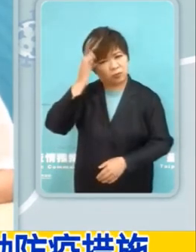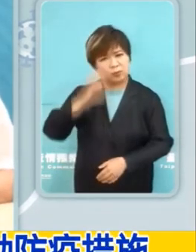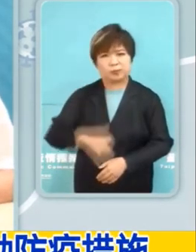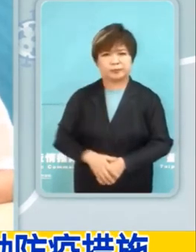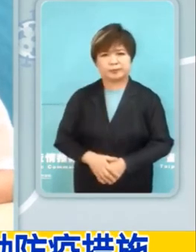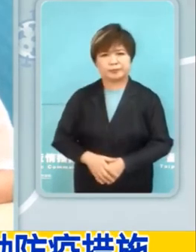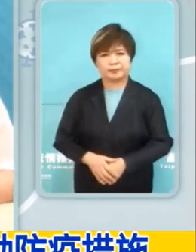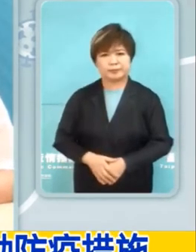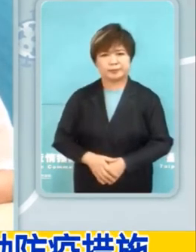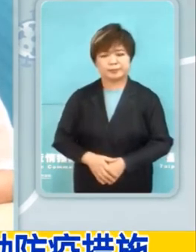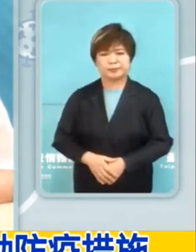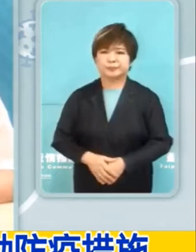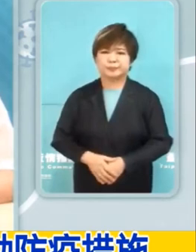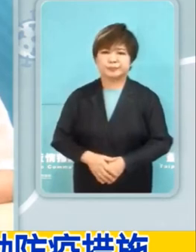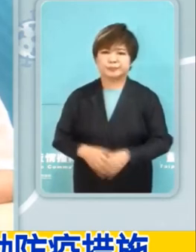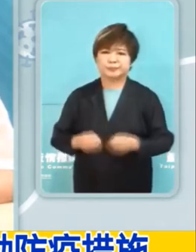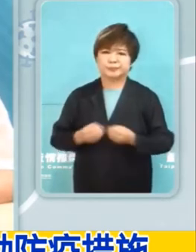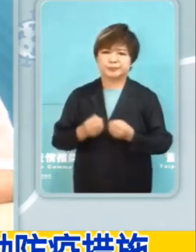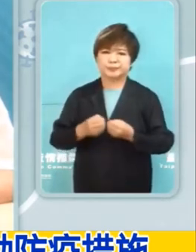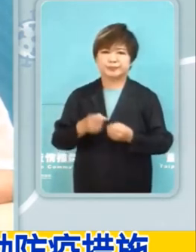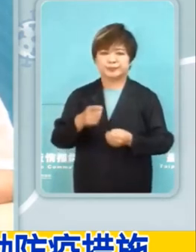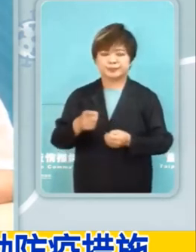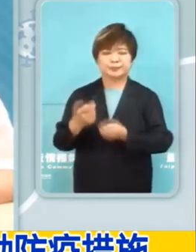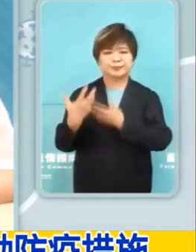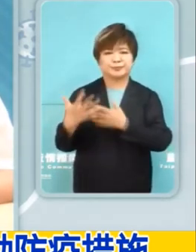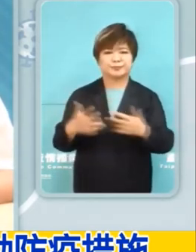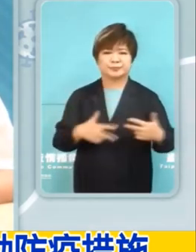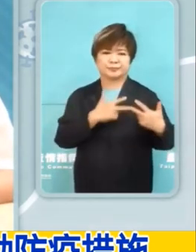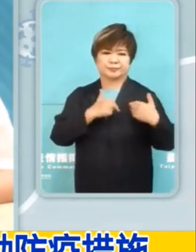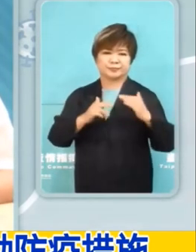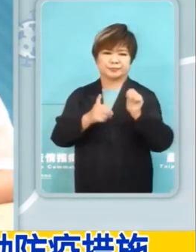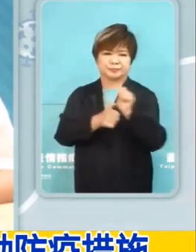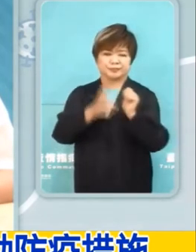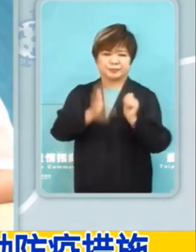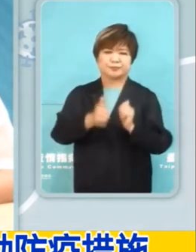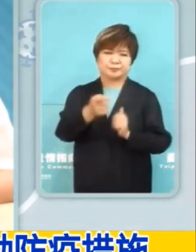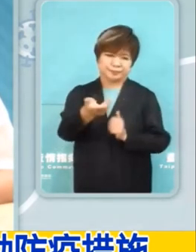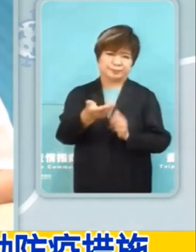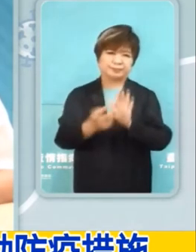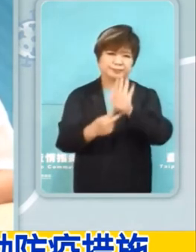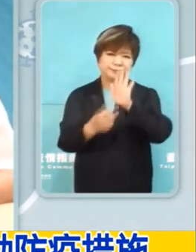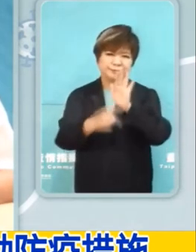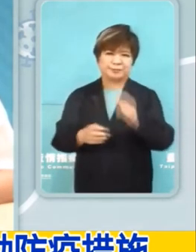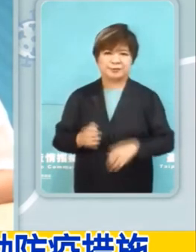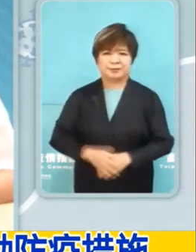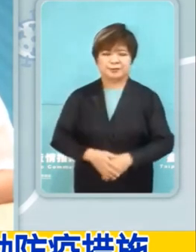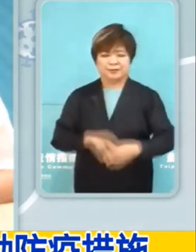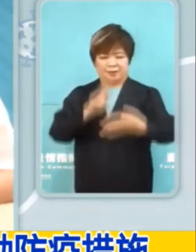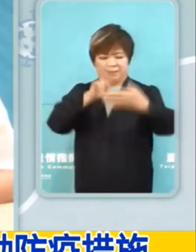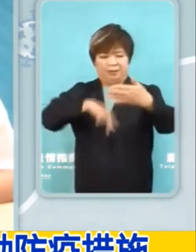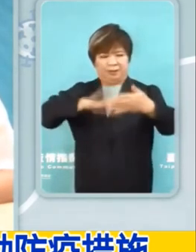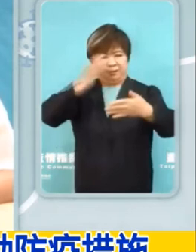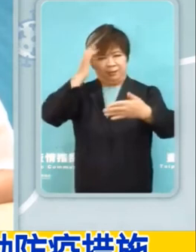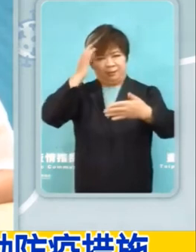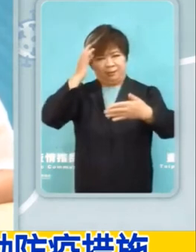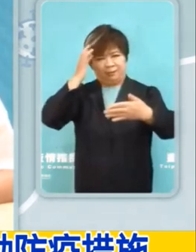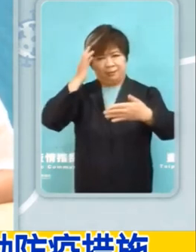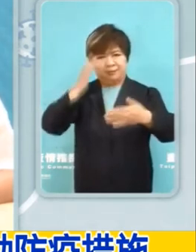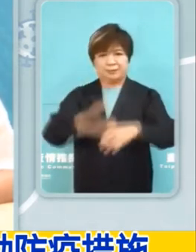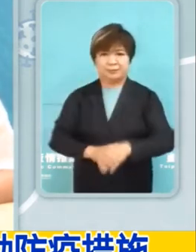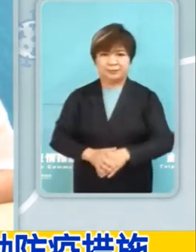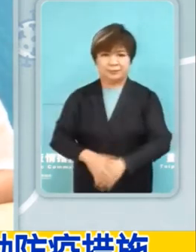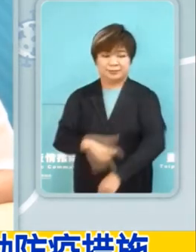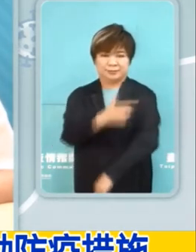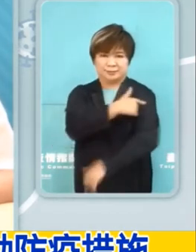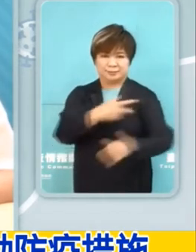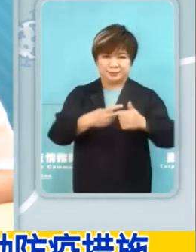了。我看还是给蔡副市长来解释好了。我看的话，我快改看了会议的。啊，我记得第二剂莫德